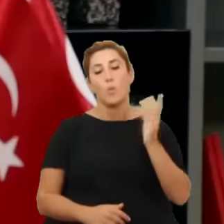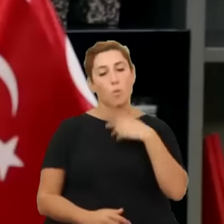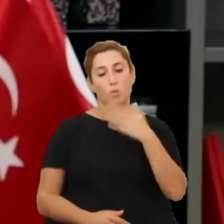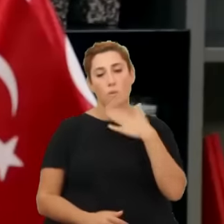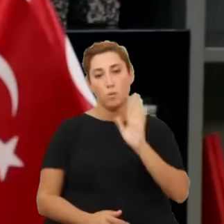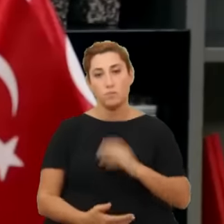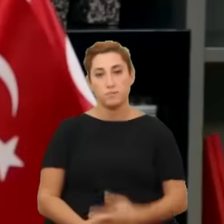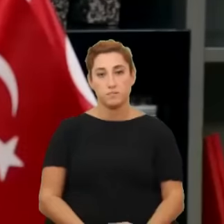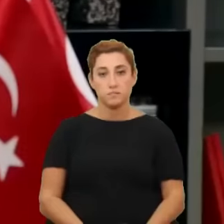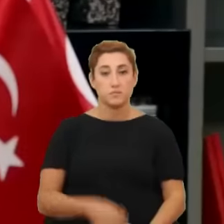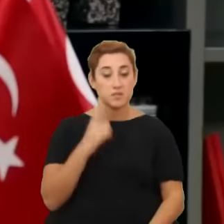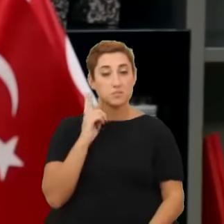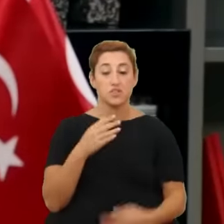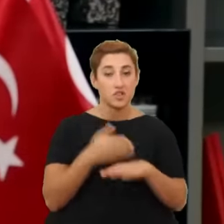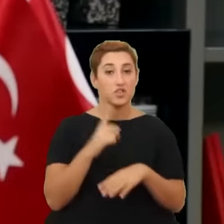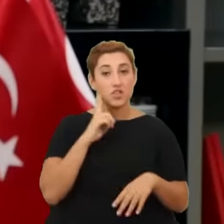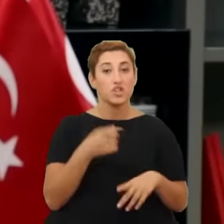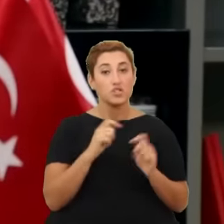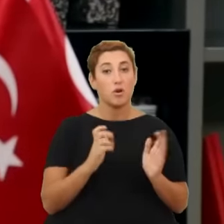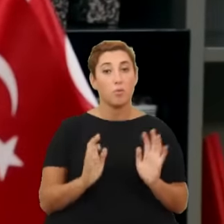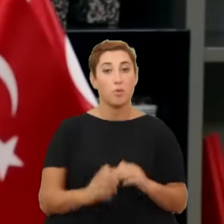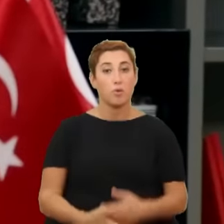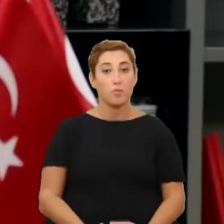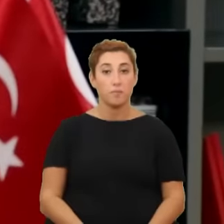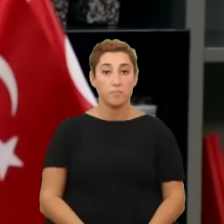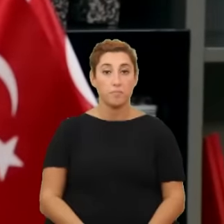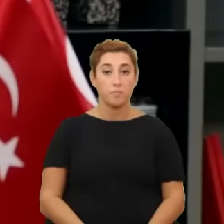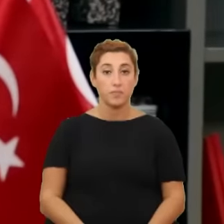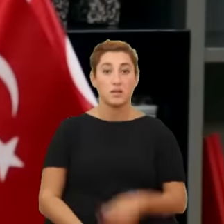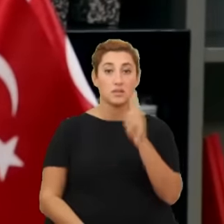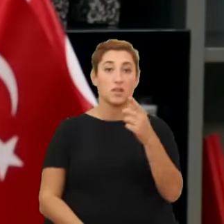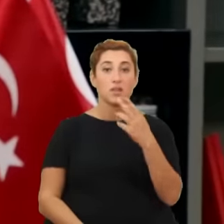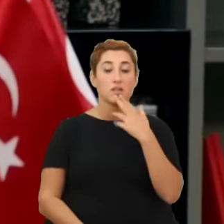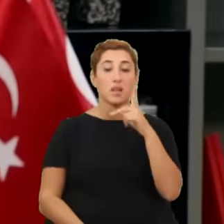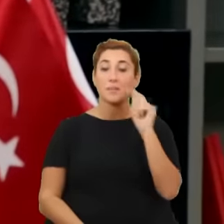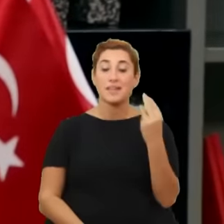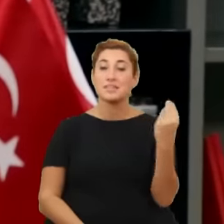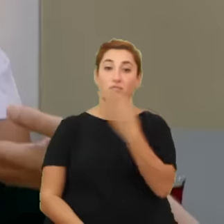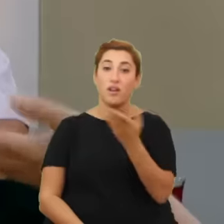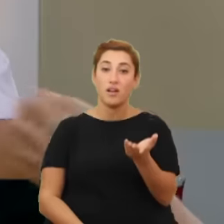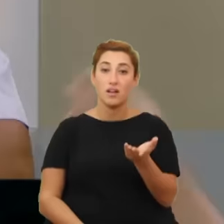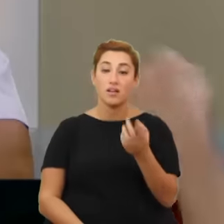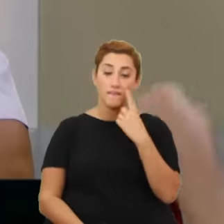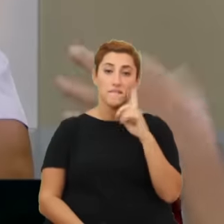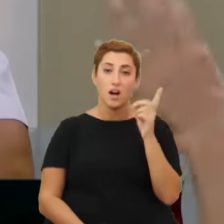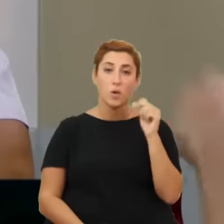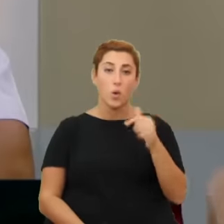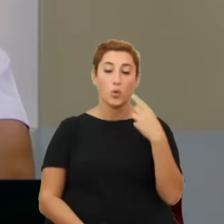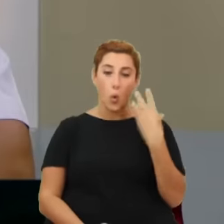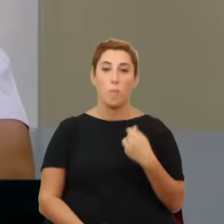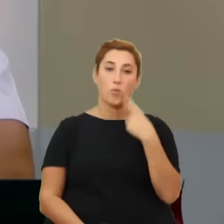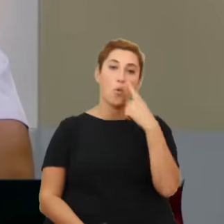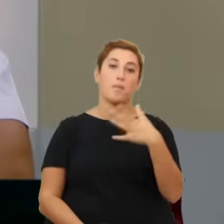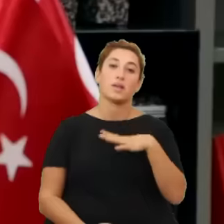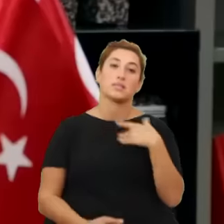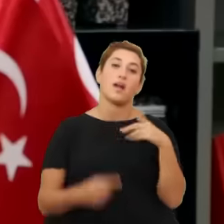yok. Ya hayret, hakikaten hayret ediyorum ha. Ya sen o kızı o adama nasıl verdin ya? Vallahi orada olup görmek